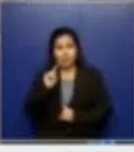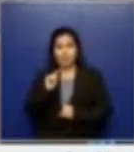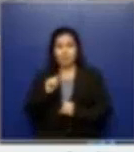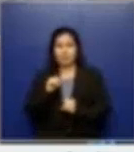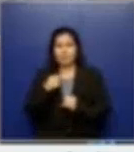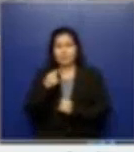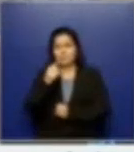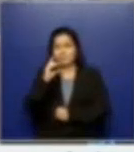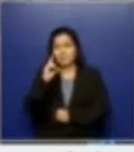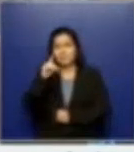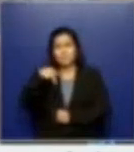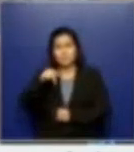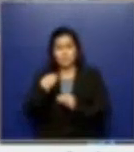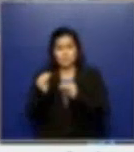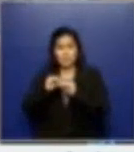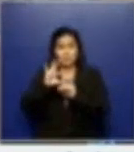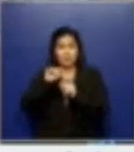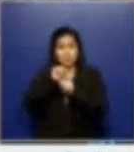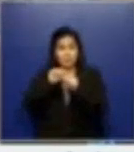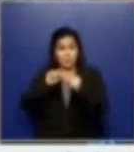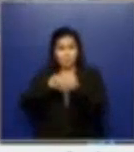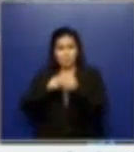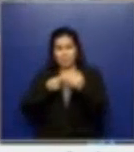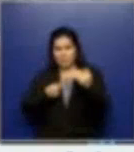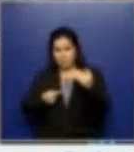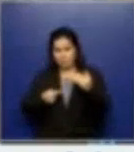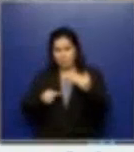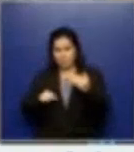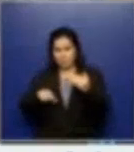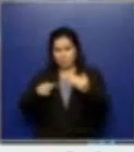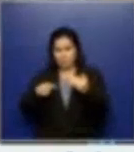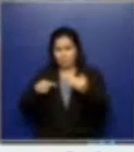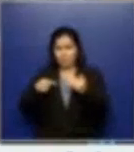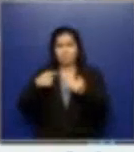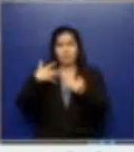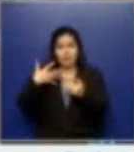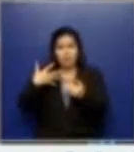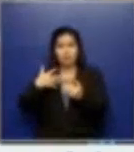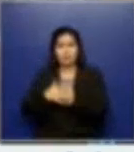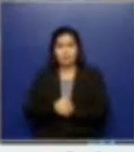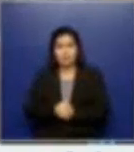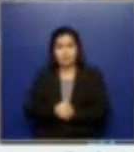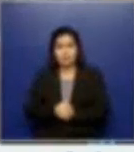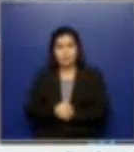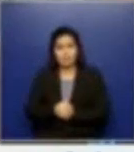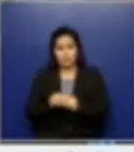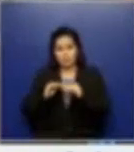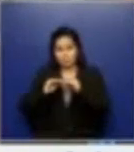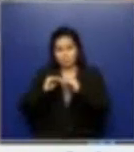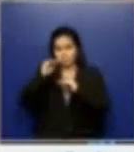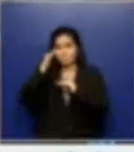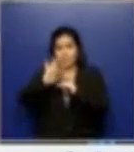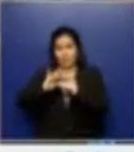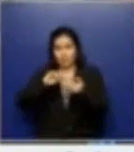งว่าจากก้นเหวขึ้นมา5มันก็อยู่ที่กลางเหวประมาณนั้นแหละนี่ถ้ามันโตจริงนะถ้